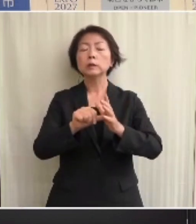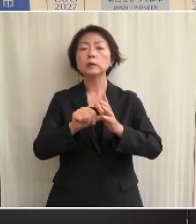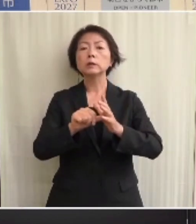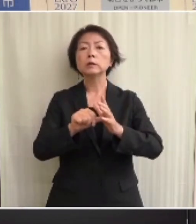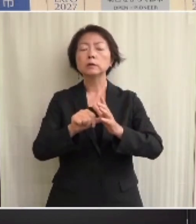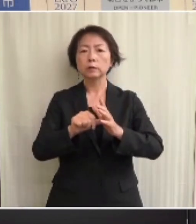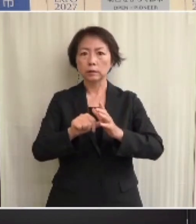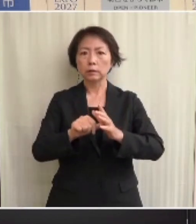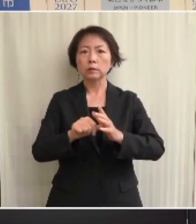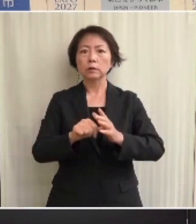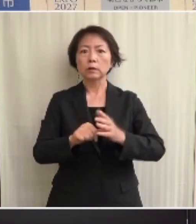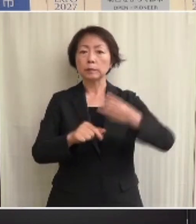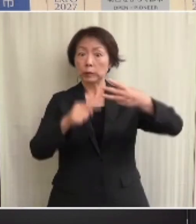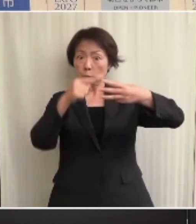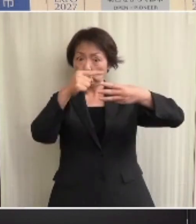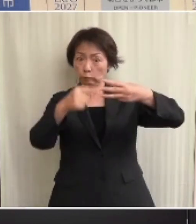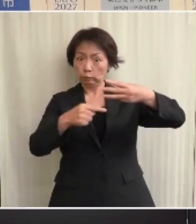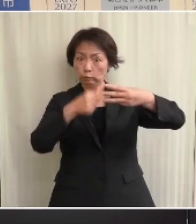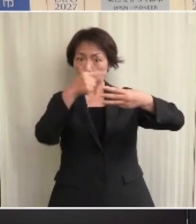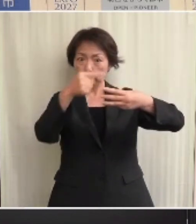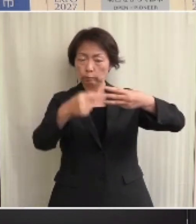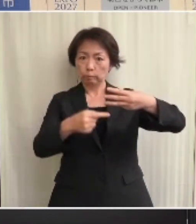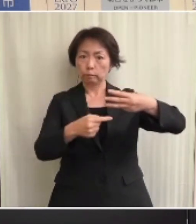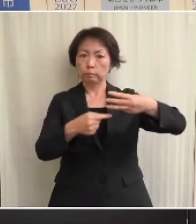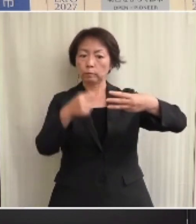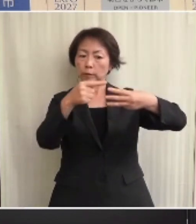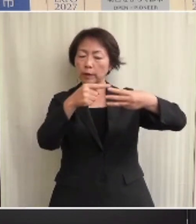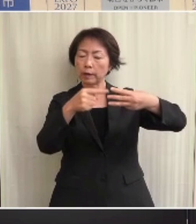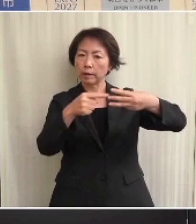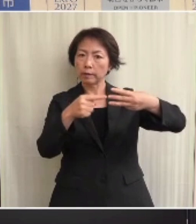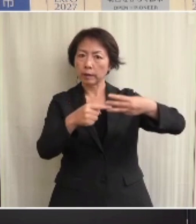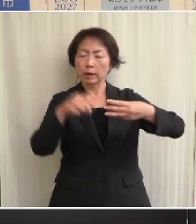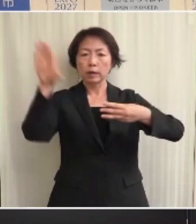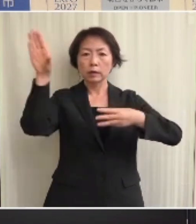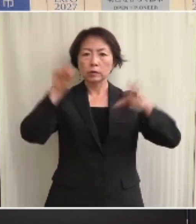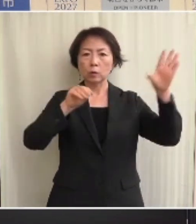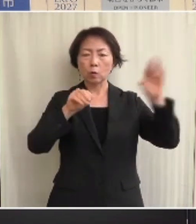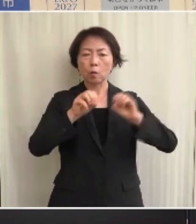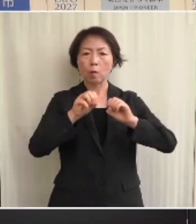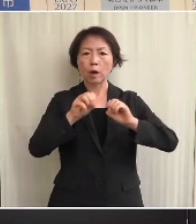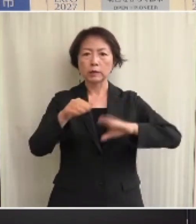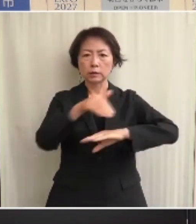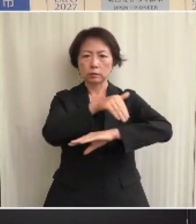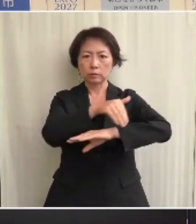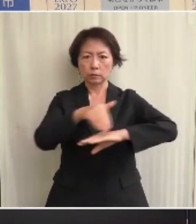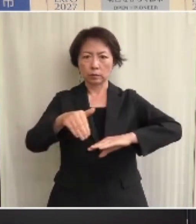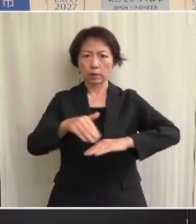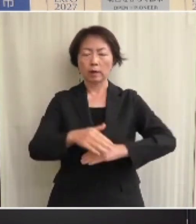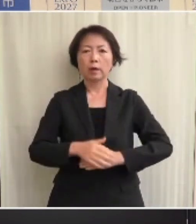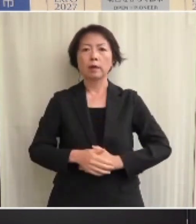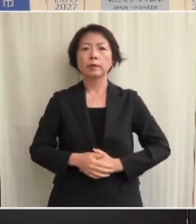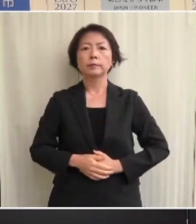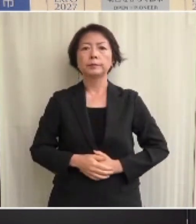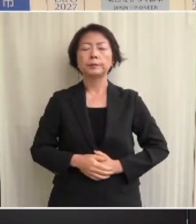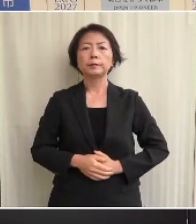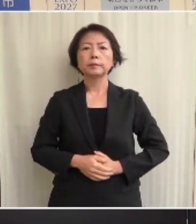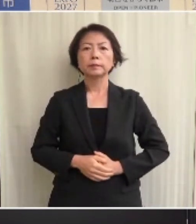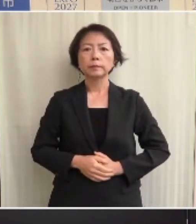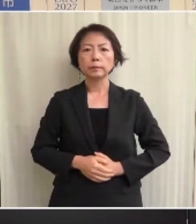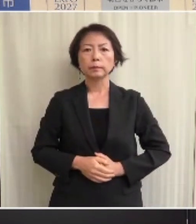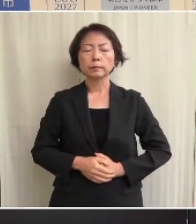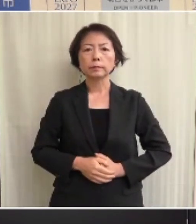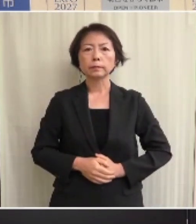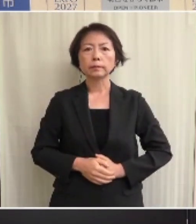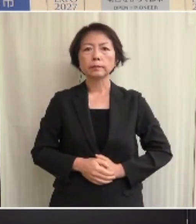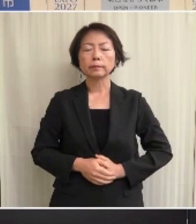ですね、3つのフェーズにこちらも分けて情報発信 行いたいというふうに考